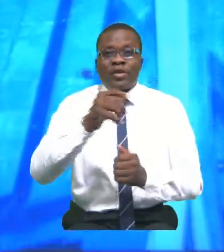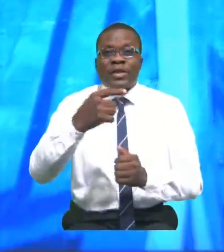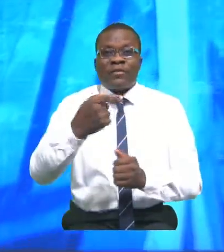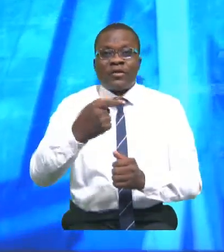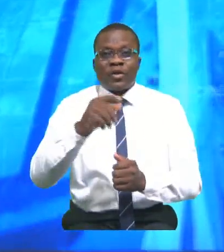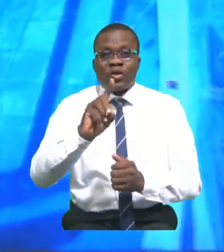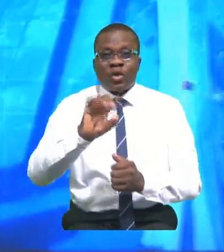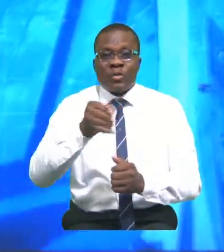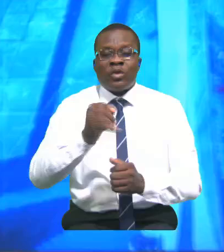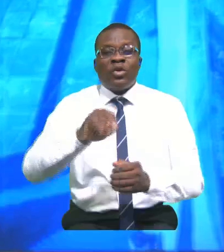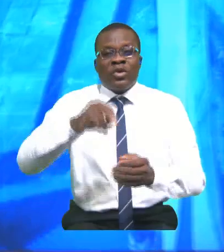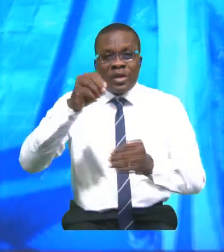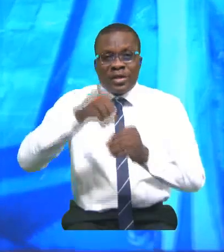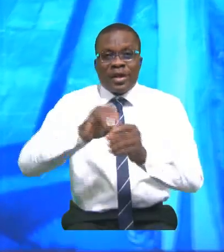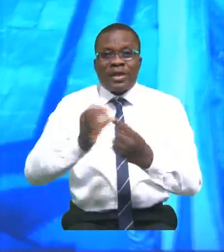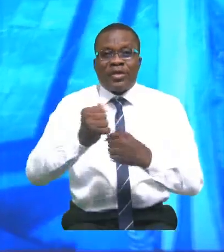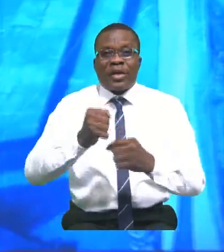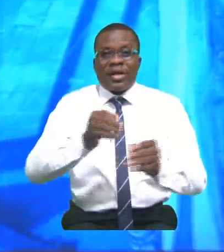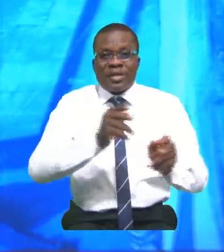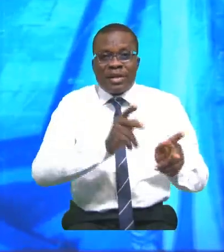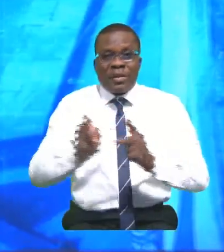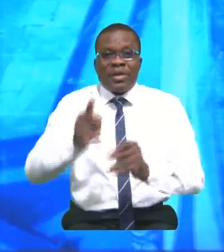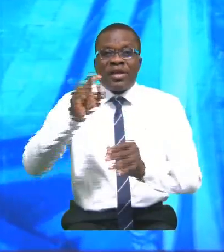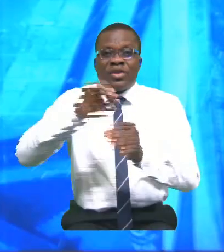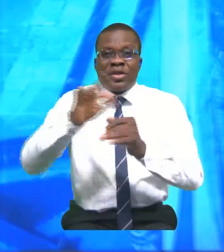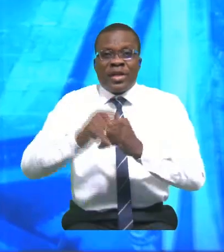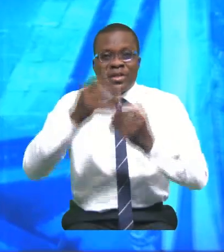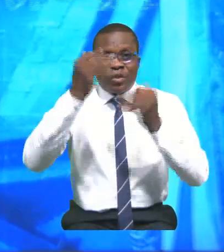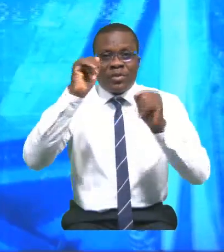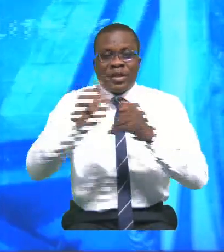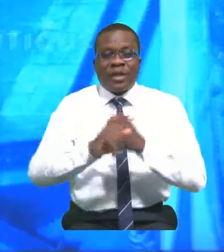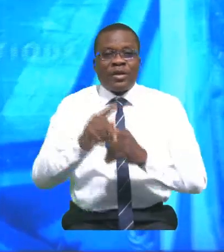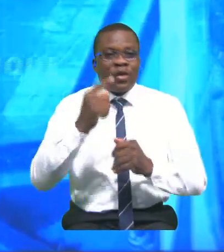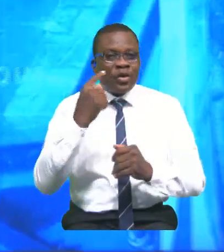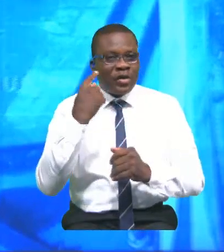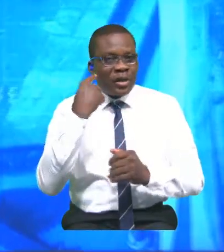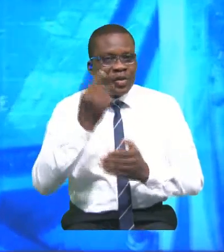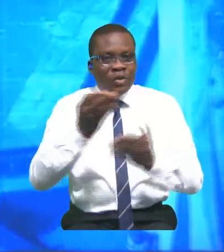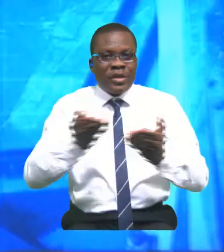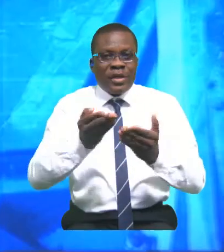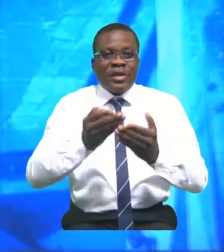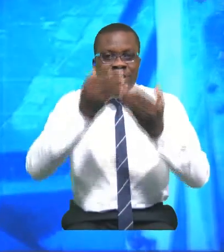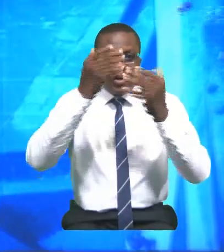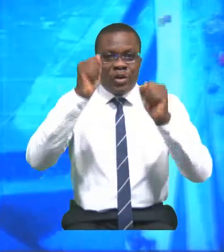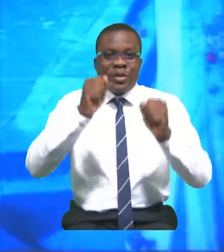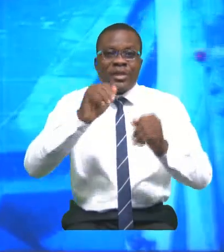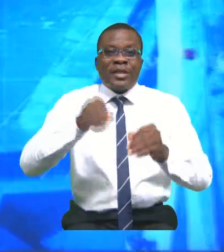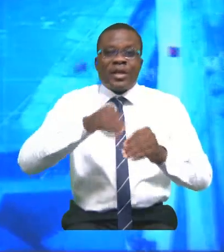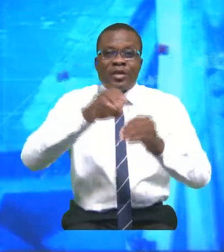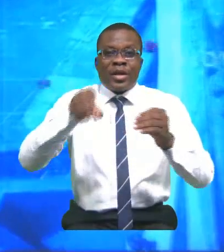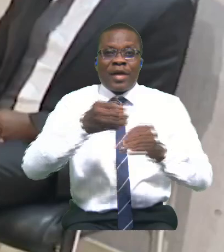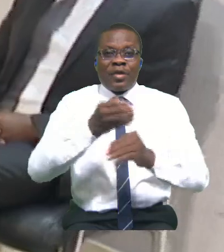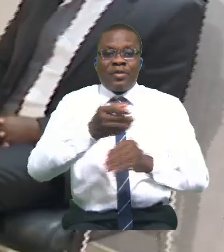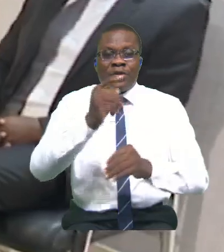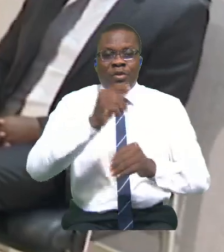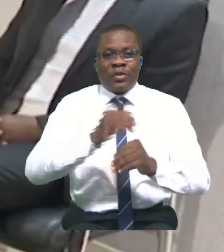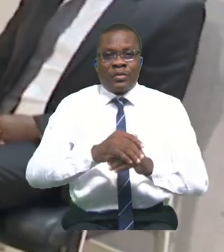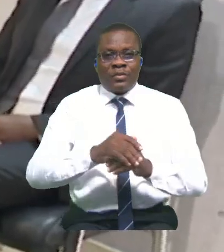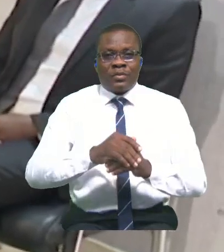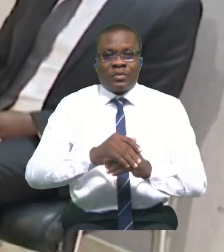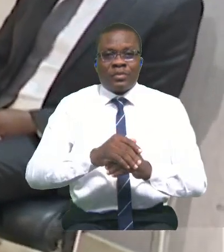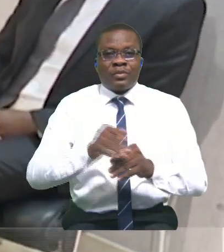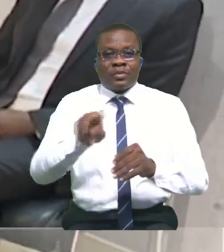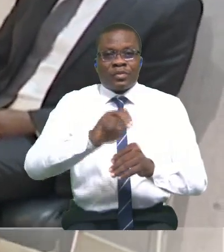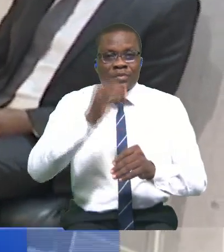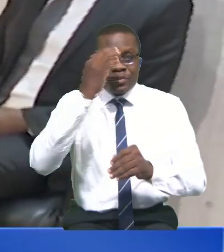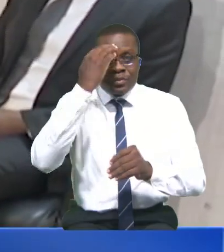le cadre des préparatifs de l'élection présidentielle écoutons le président de la Commission à sa sortie d'audience vous savez